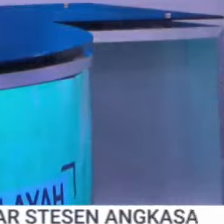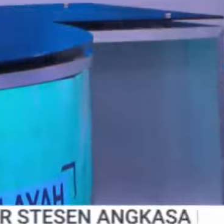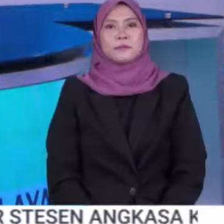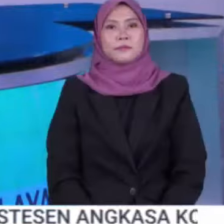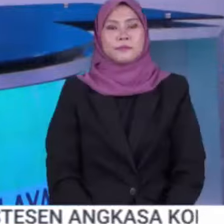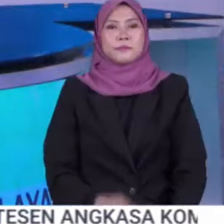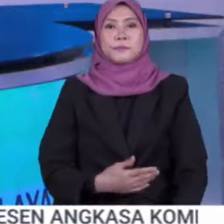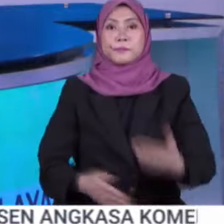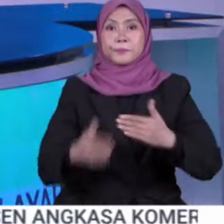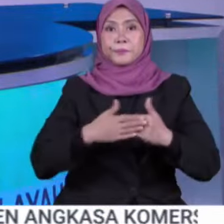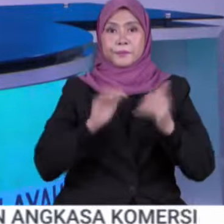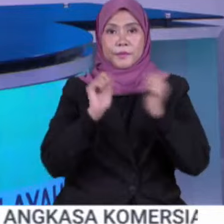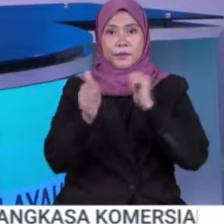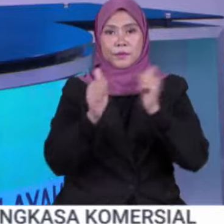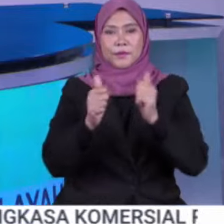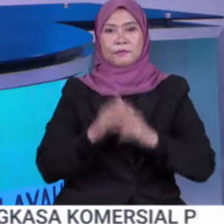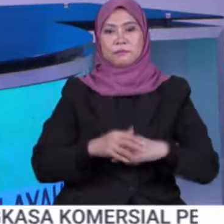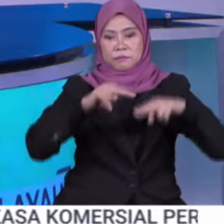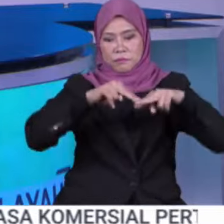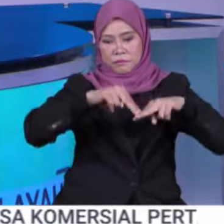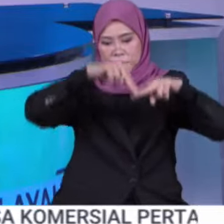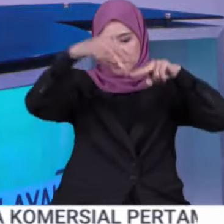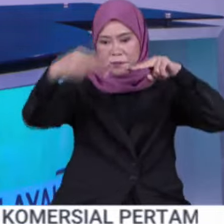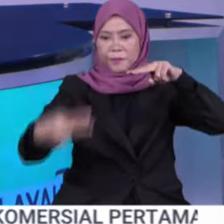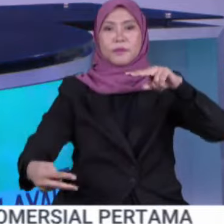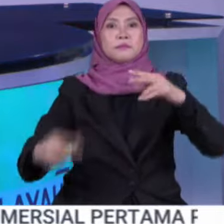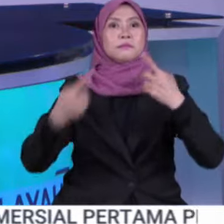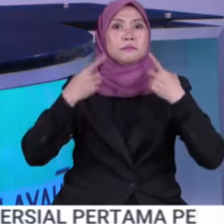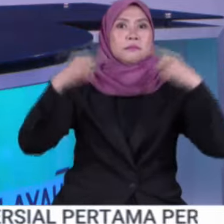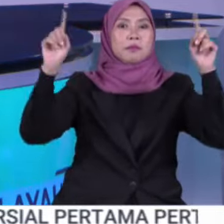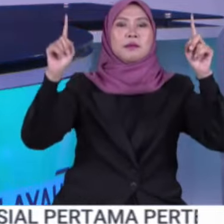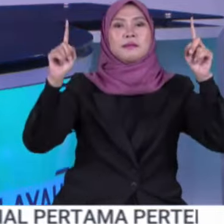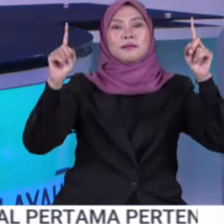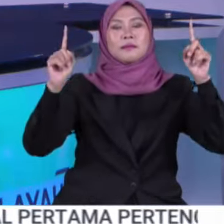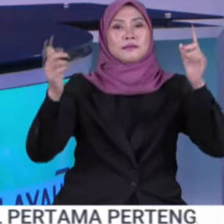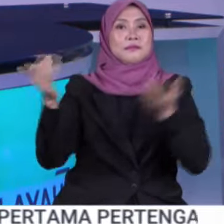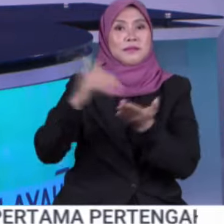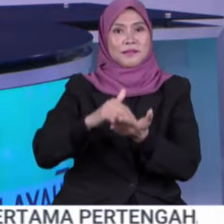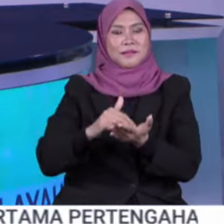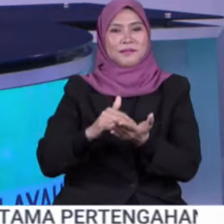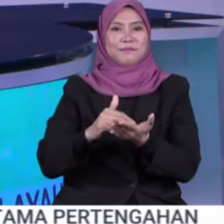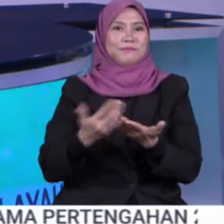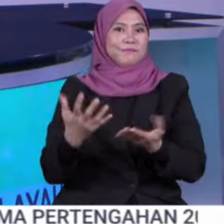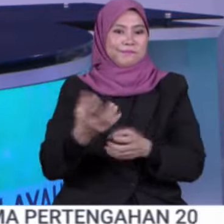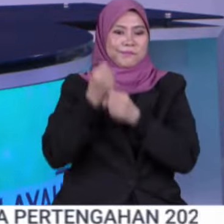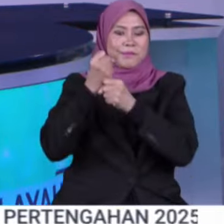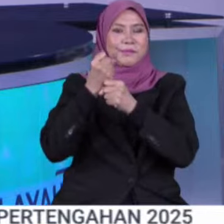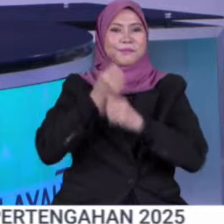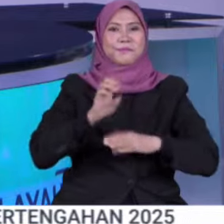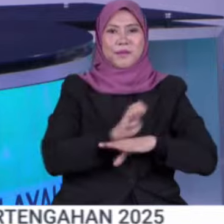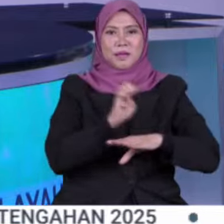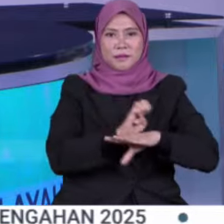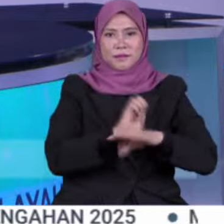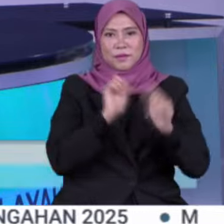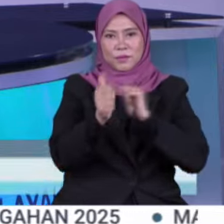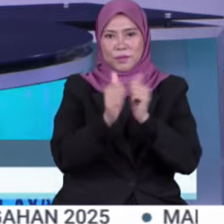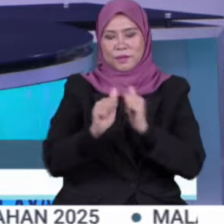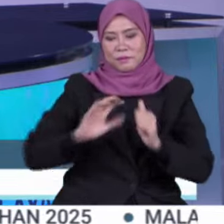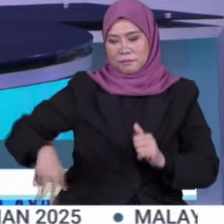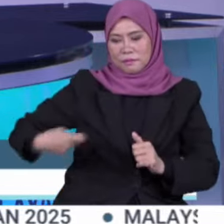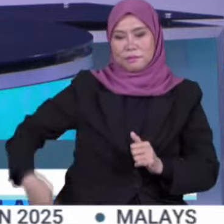Kita ke perkembangan sukan. Skuad terjun negara mengulangi kejayaan edisi lalu sekali lagi menyapu bersih pingat emas di pentas Sukansi